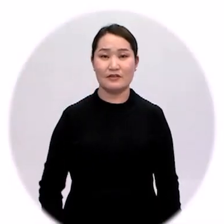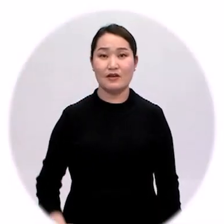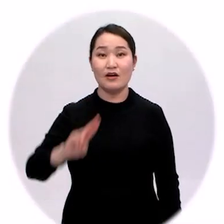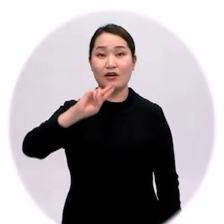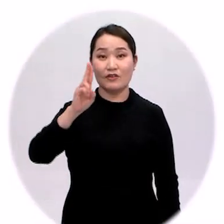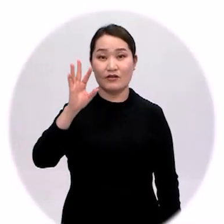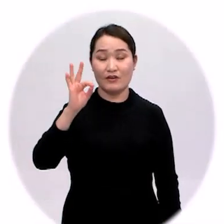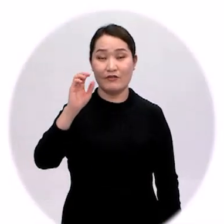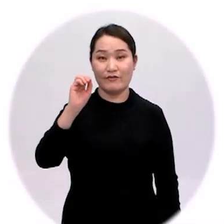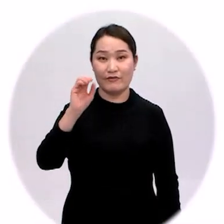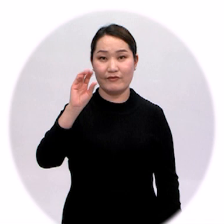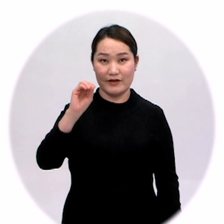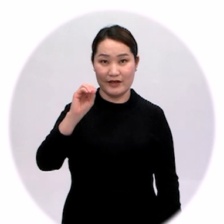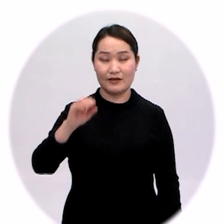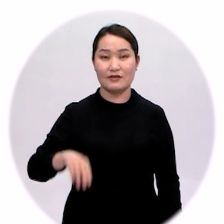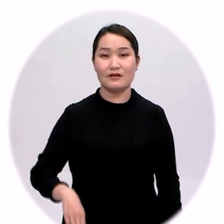кофе,